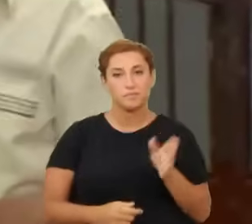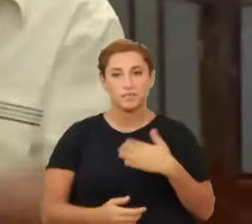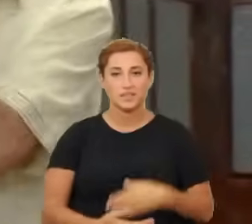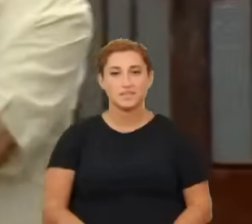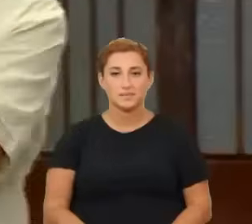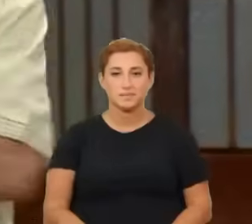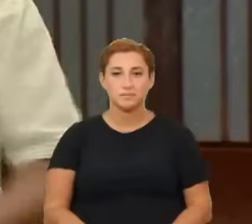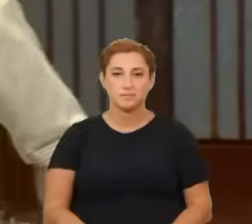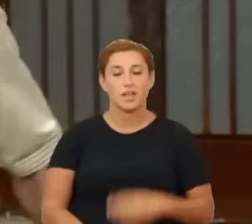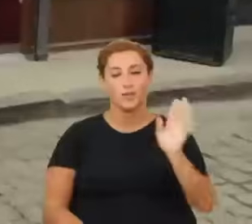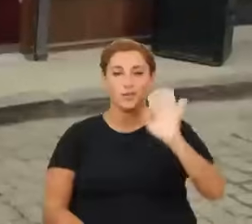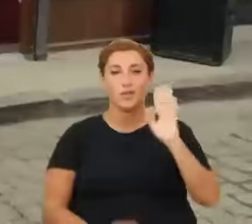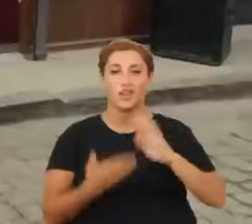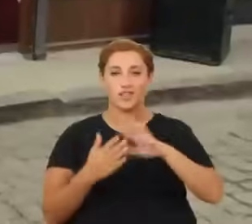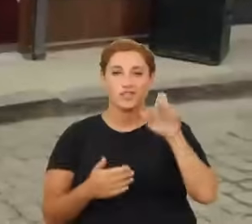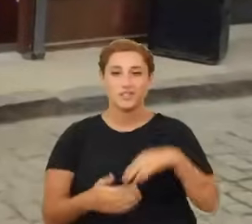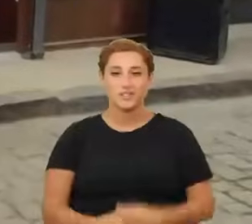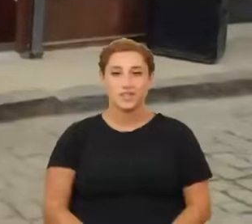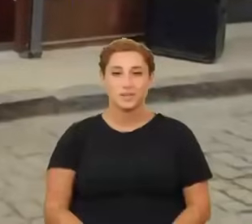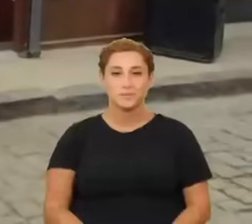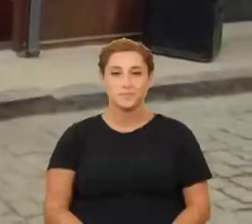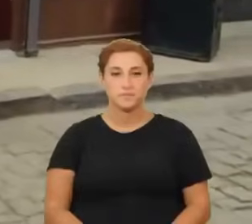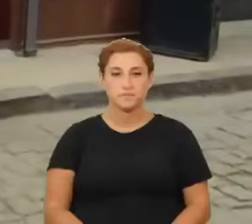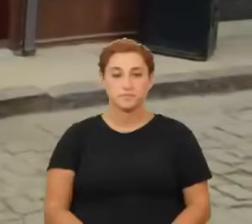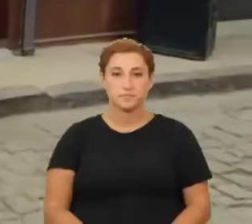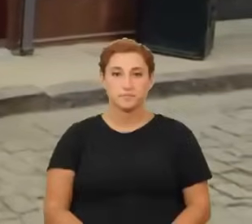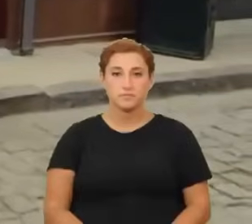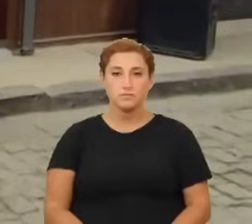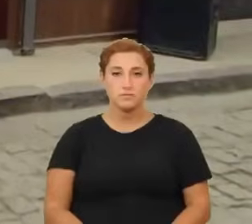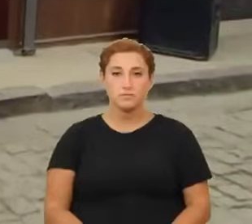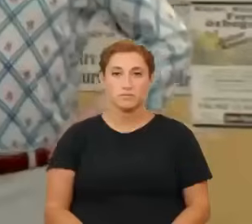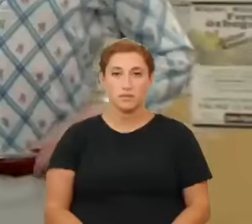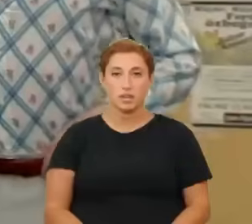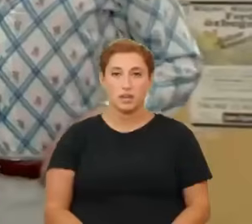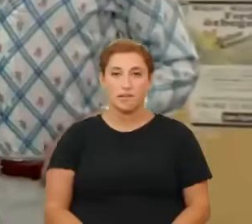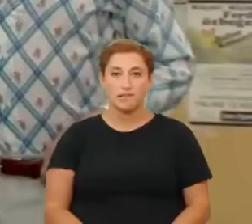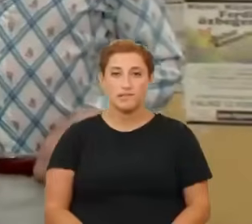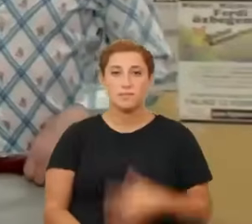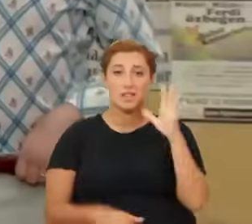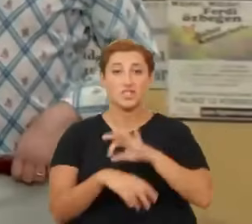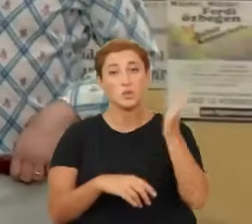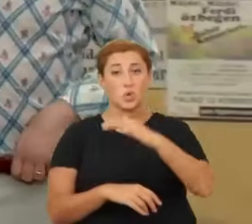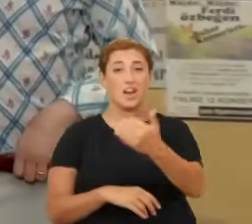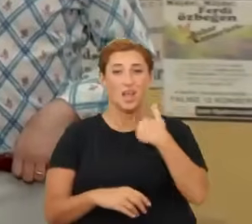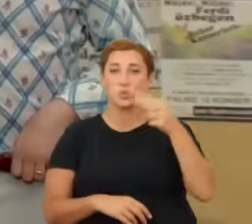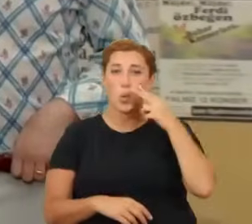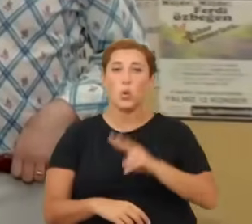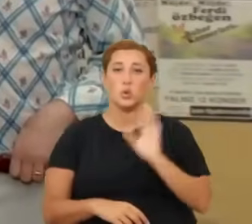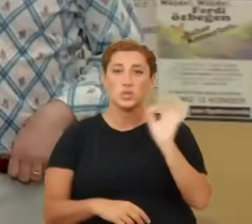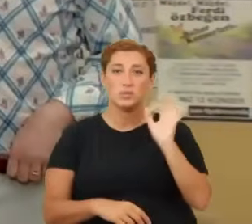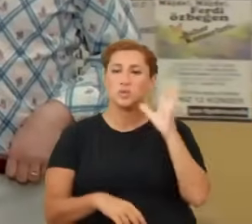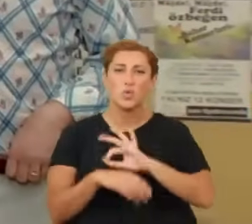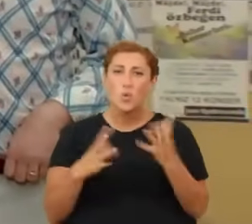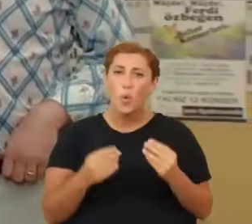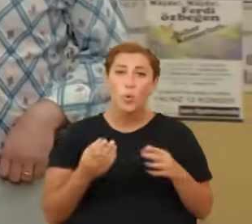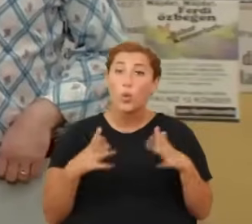gel. Hadi hoşçakalın arkadaşlar. Ahmet elini keyifsizce direğe yasladı. 5 dakika sonra gelsen ölürsün çünkü 5 dakika sonra.